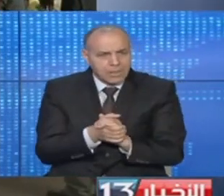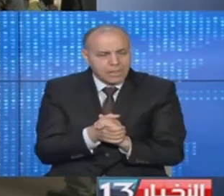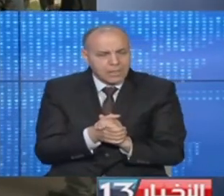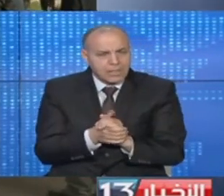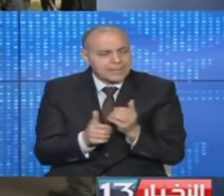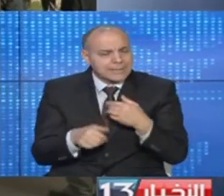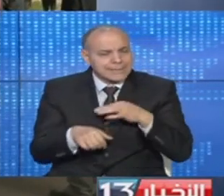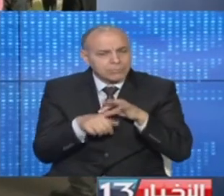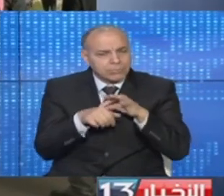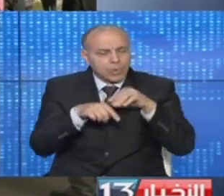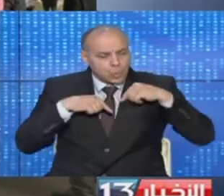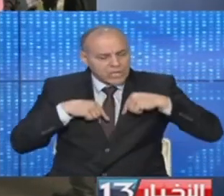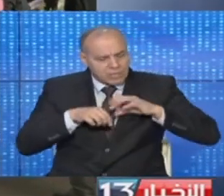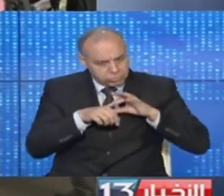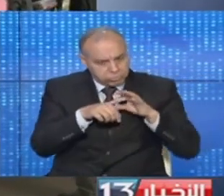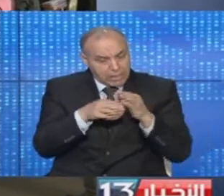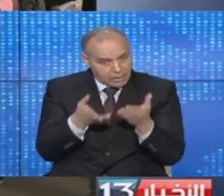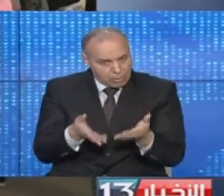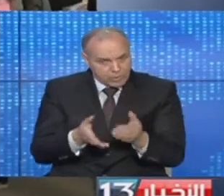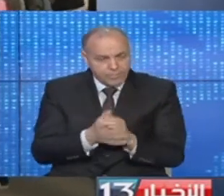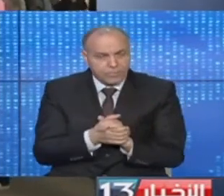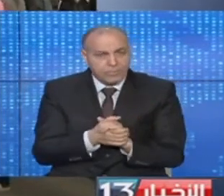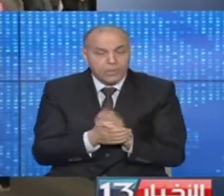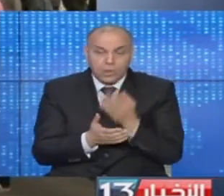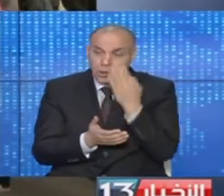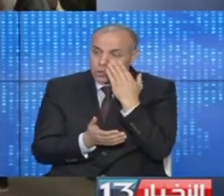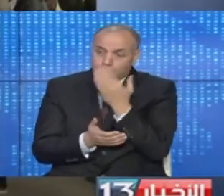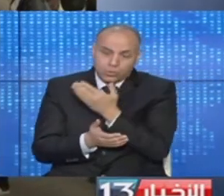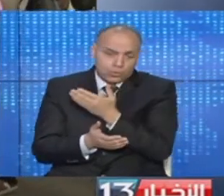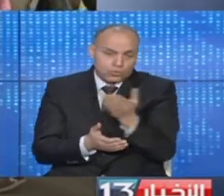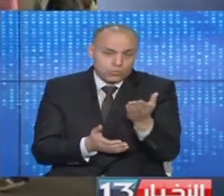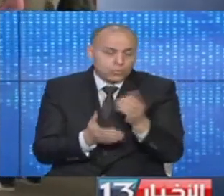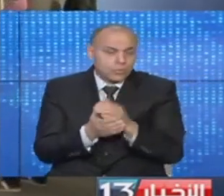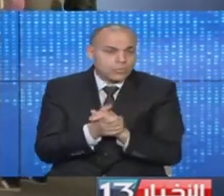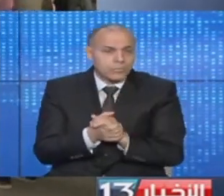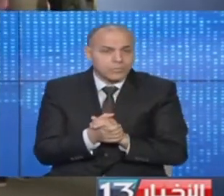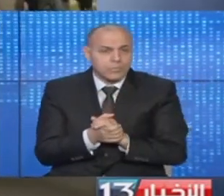معنا الحكومة معنا الحالية، وشفتوا رغم انه